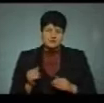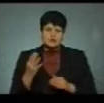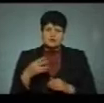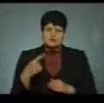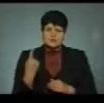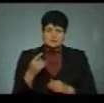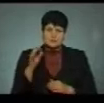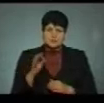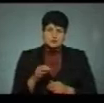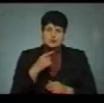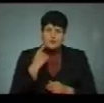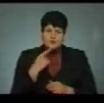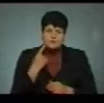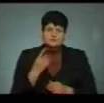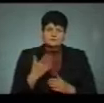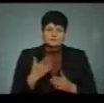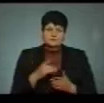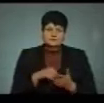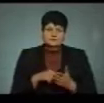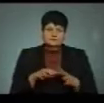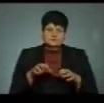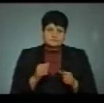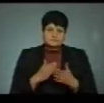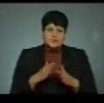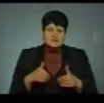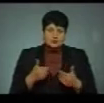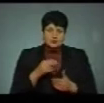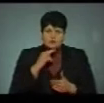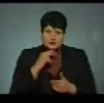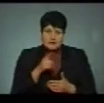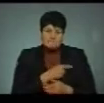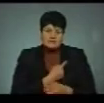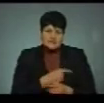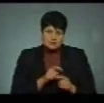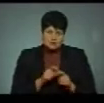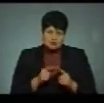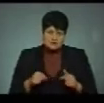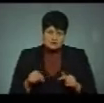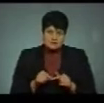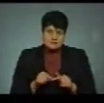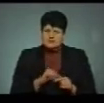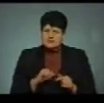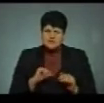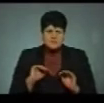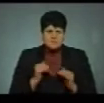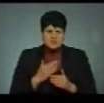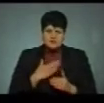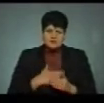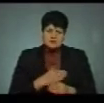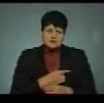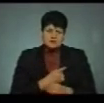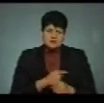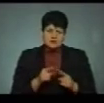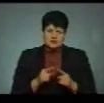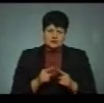що міська влада має звернути увагу на медичну сферу. Найменше задоволені роботою саме медичних закладів у місті Тернополь,